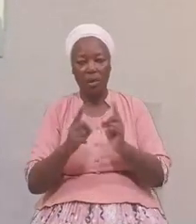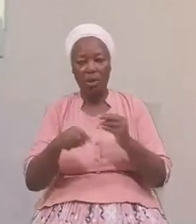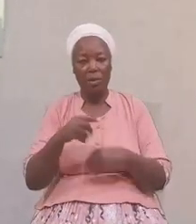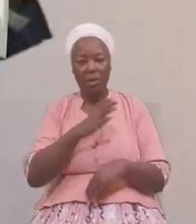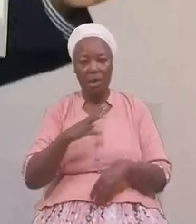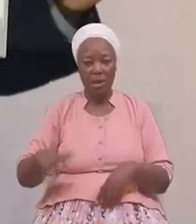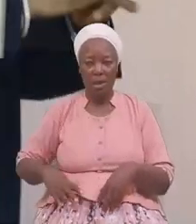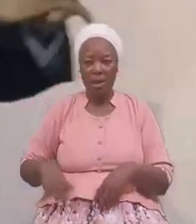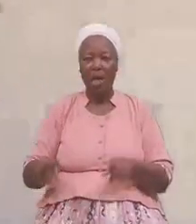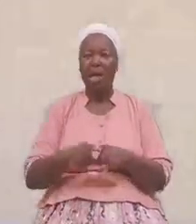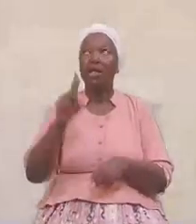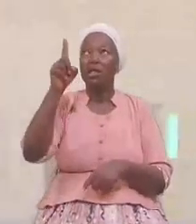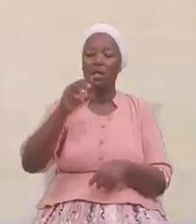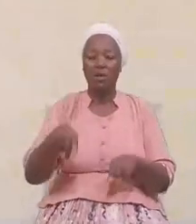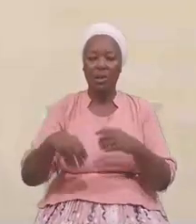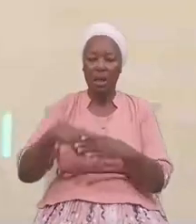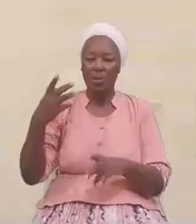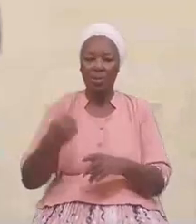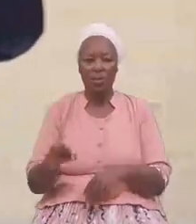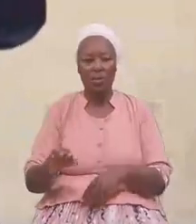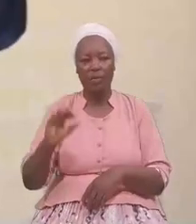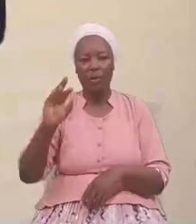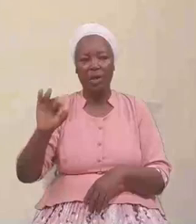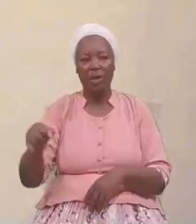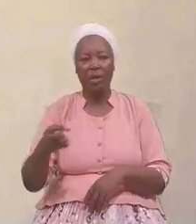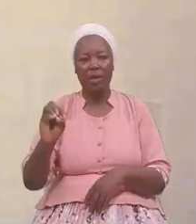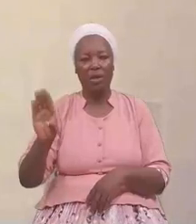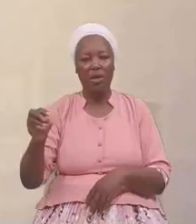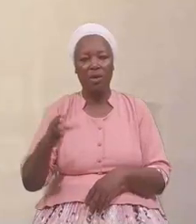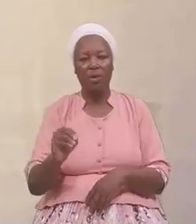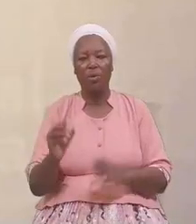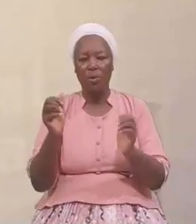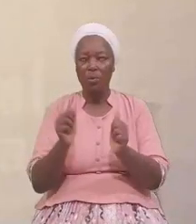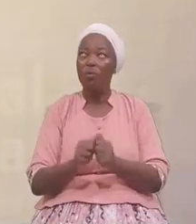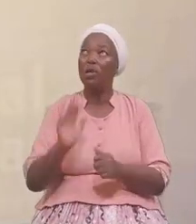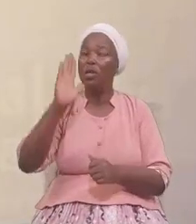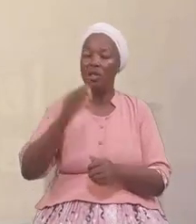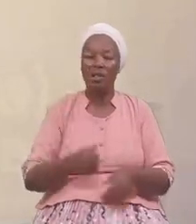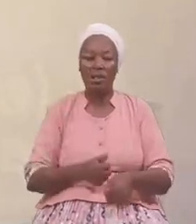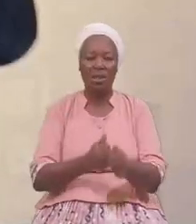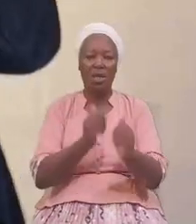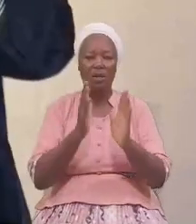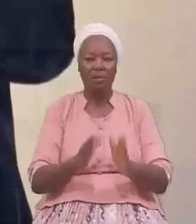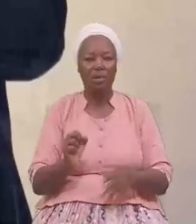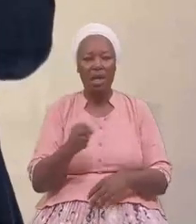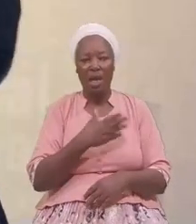en sortit avec ses disciples et une assez grande